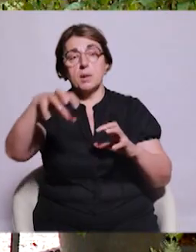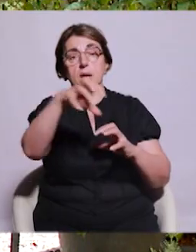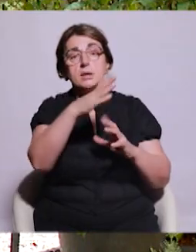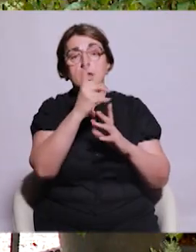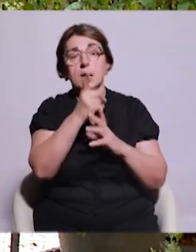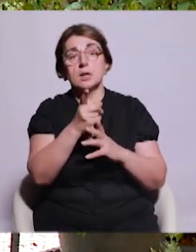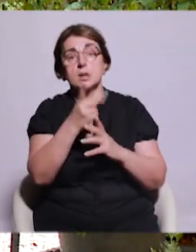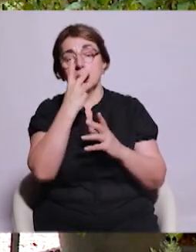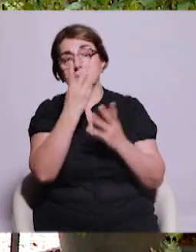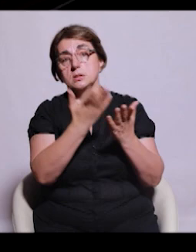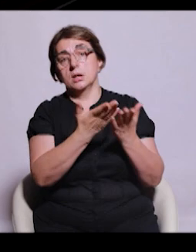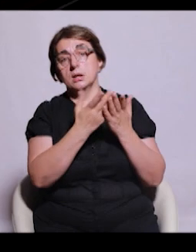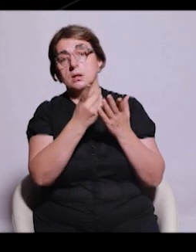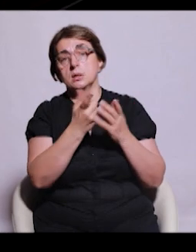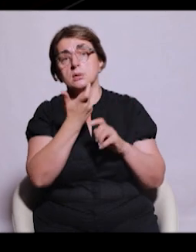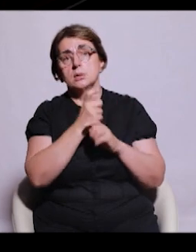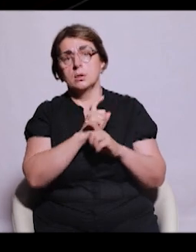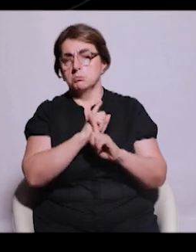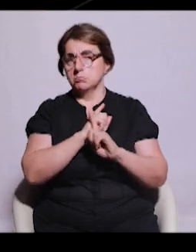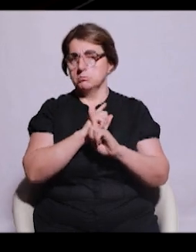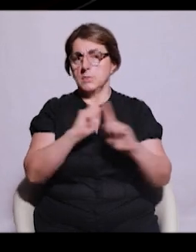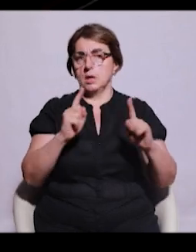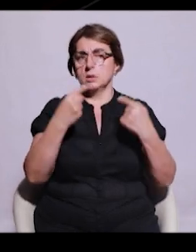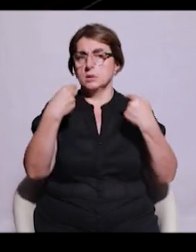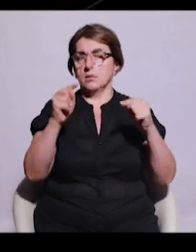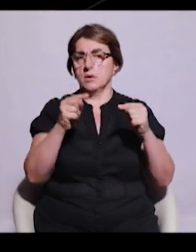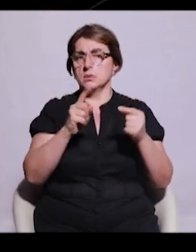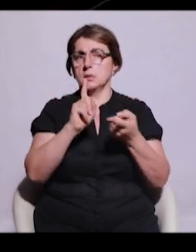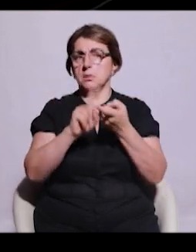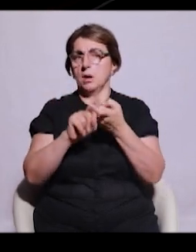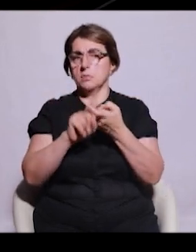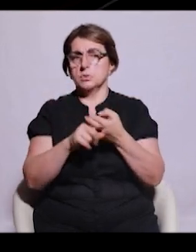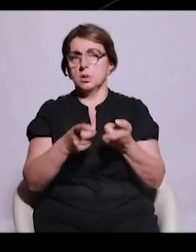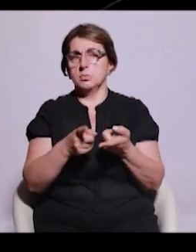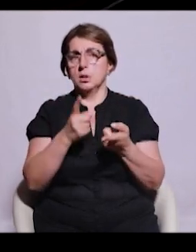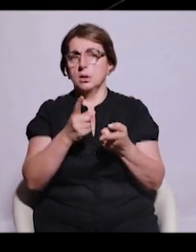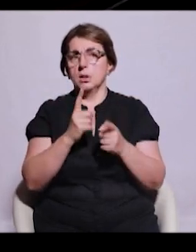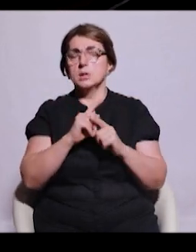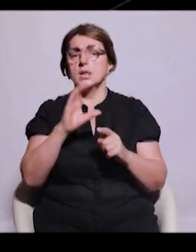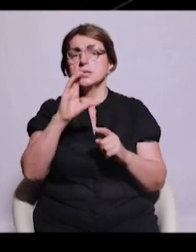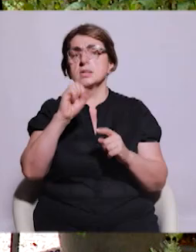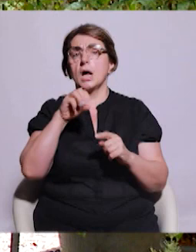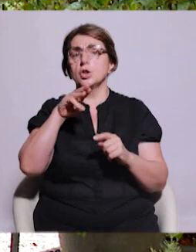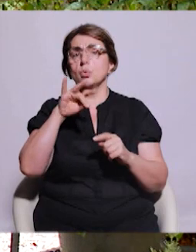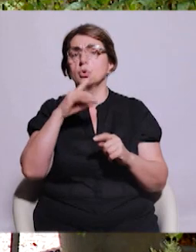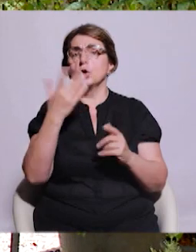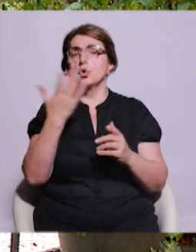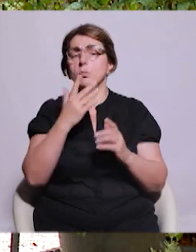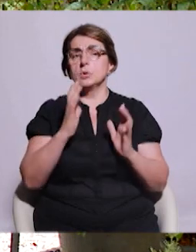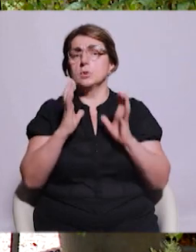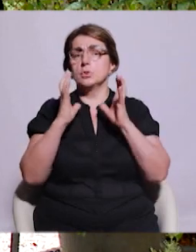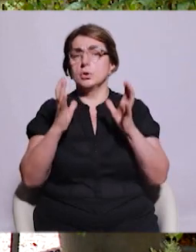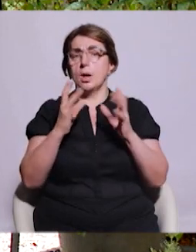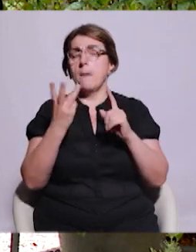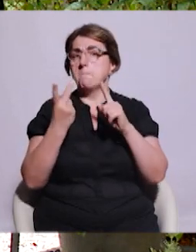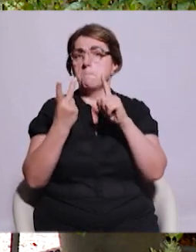ახლა გადავალთ, გამოიყურება ასე, საკმაოდ უჩვეულოდ სხვა პლანეტებისგან მეთანხმებით. ეს არის სატურნი, რომელიც